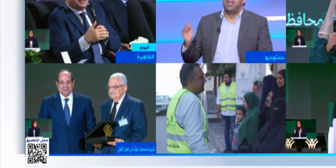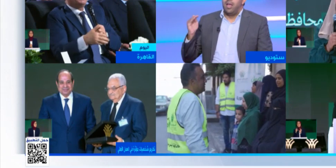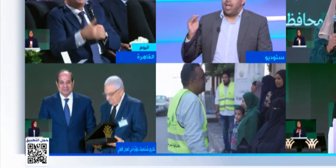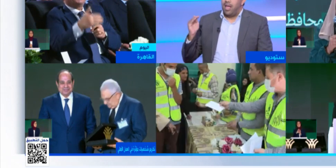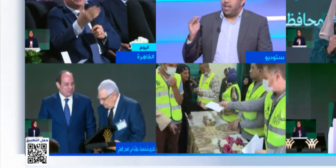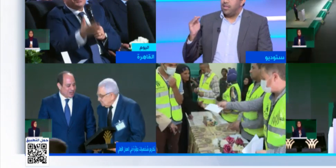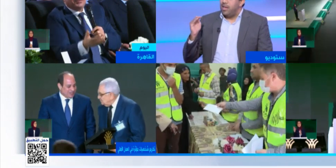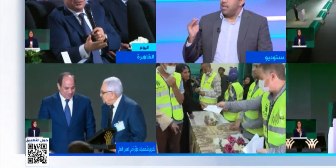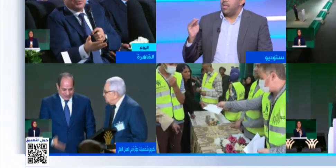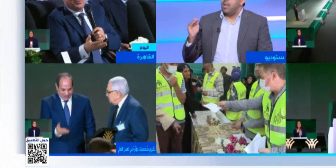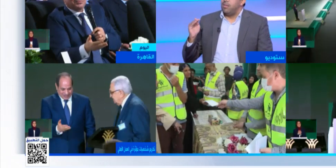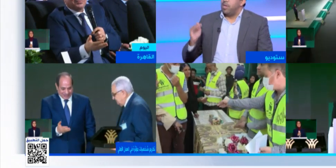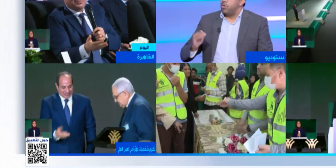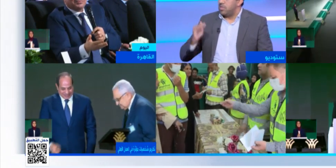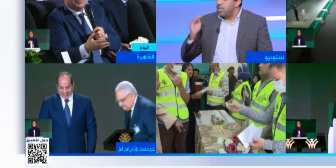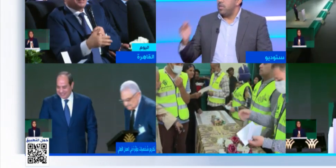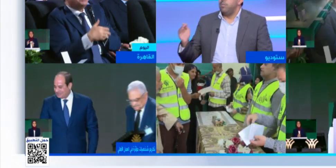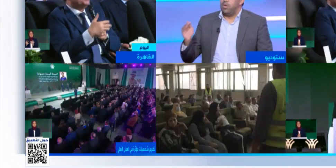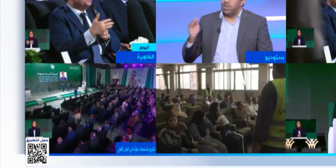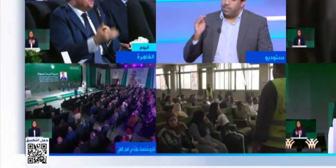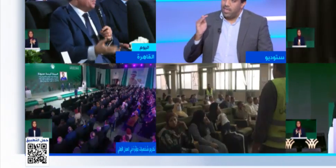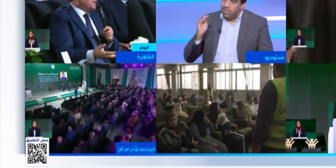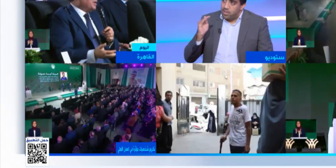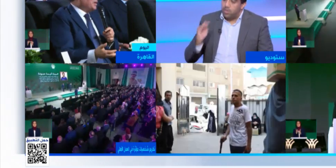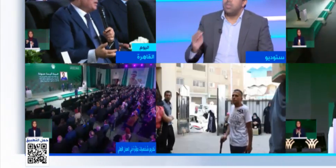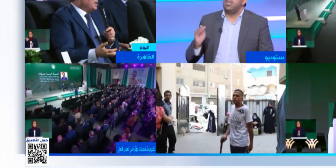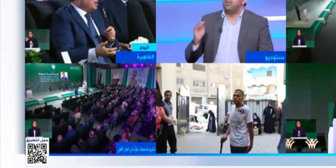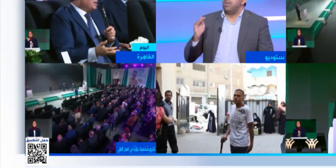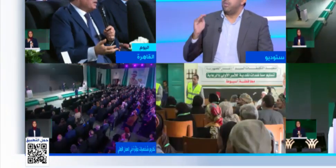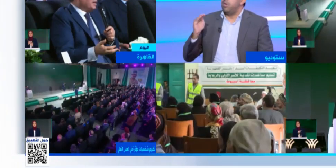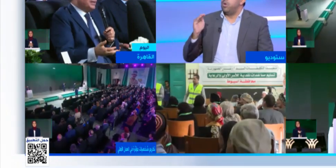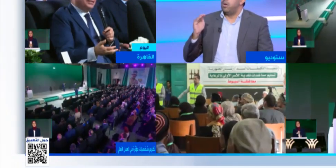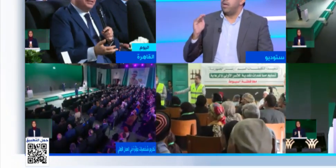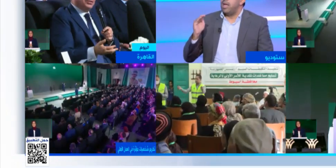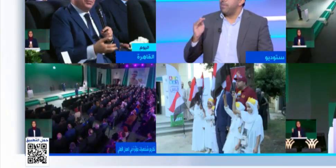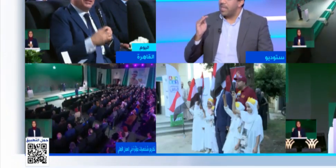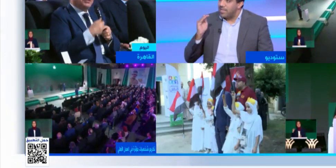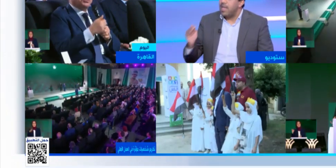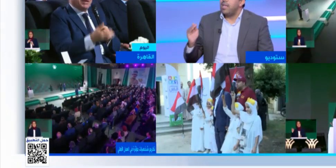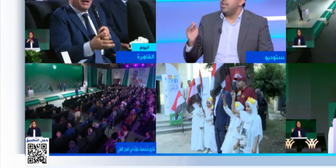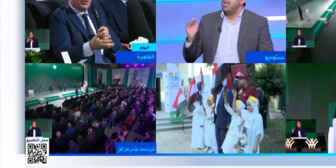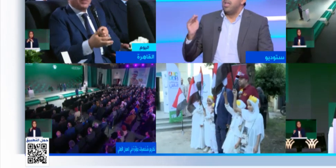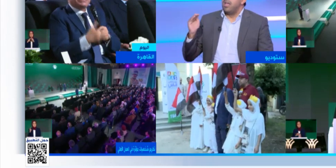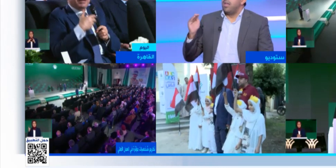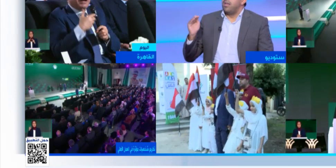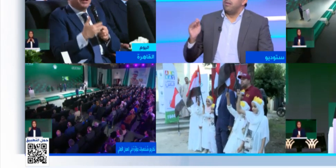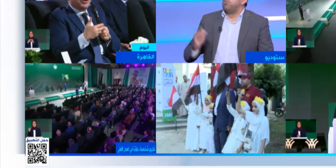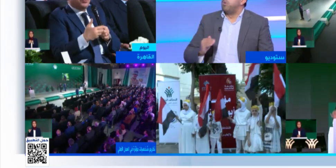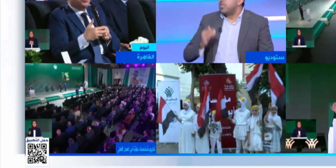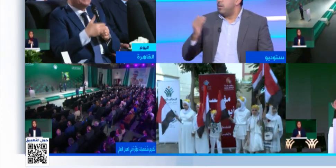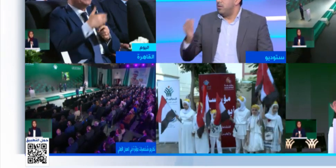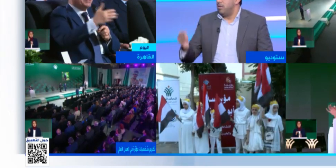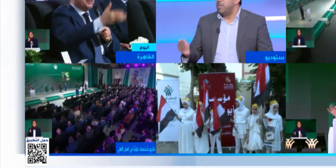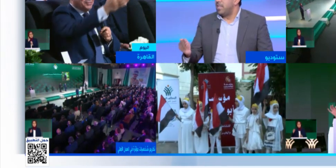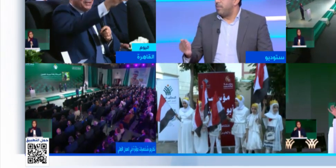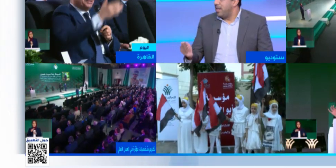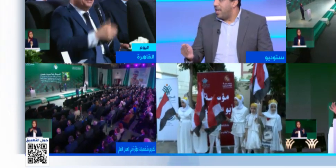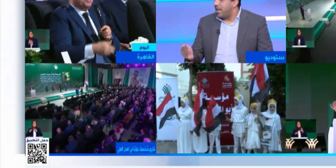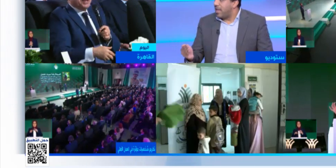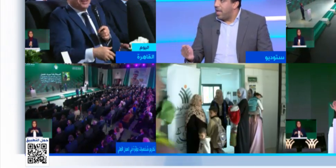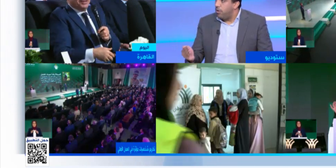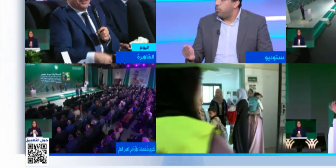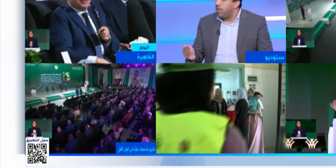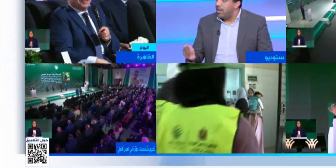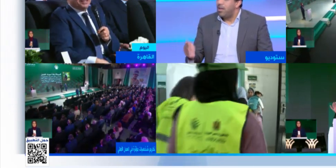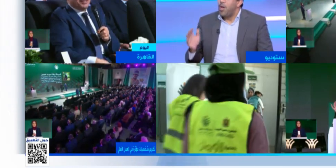عليها، عندنا محور صحي، محور تمكين اقتصادي، محور أمن غذائي، مبادرة